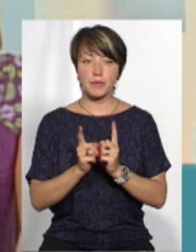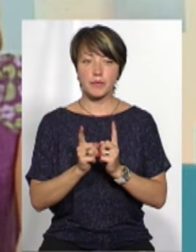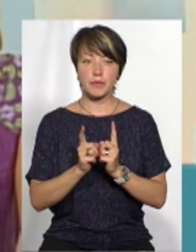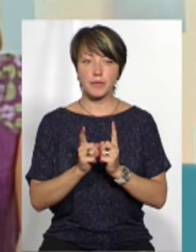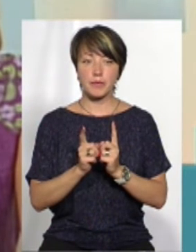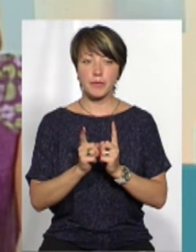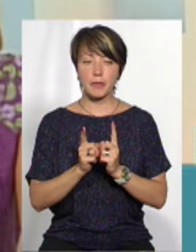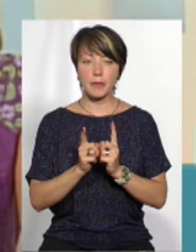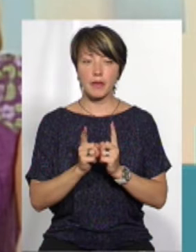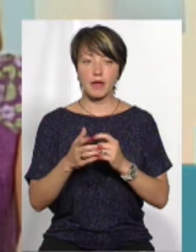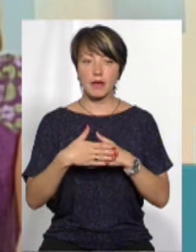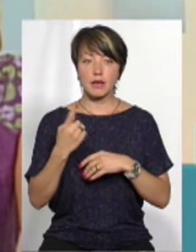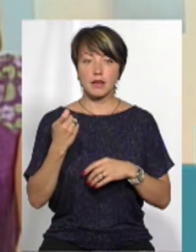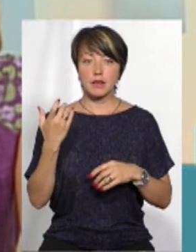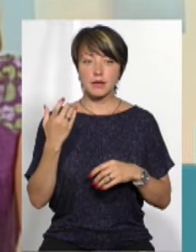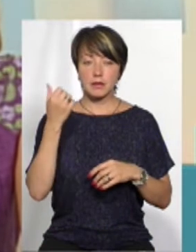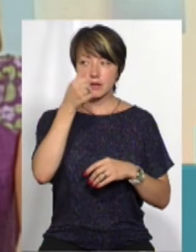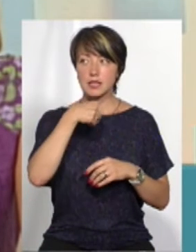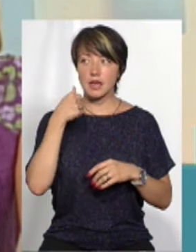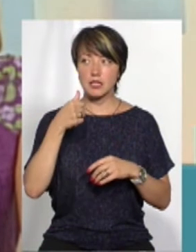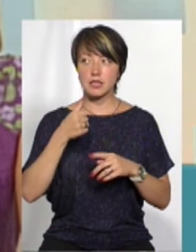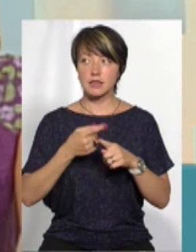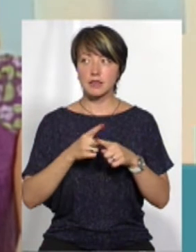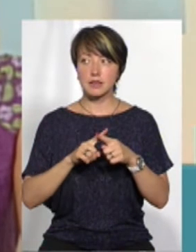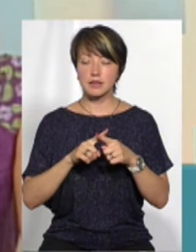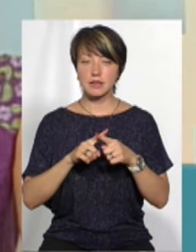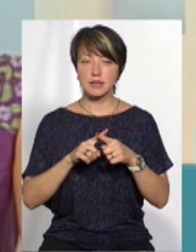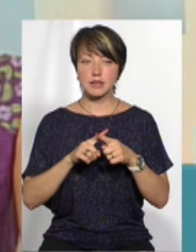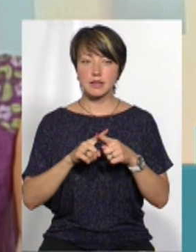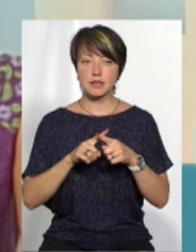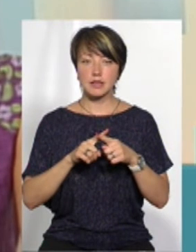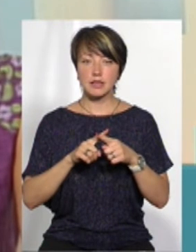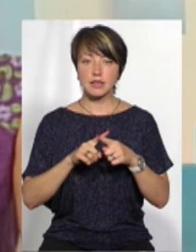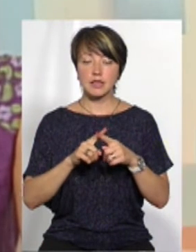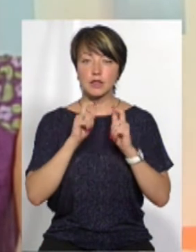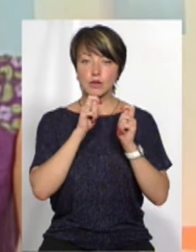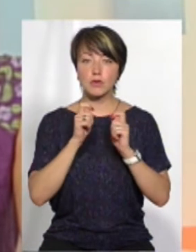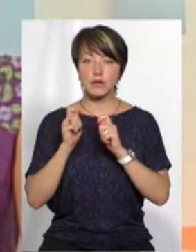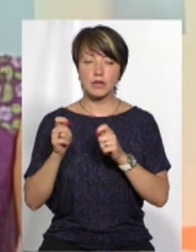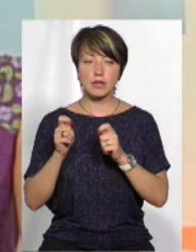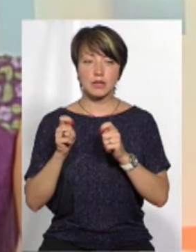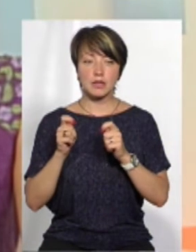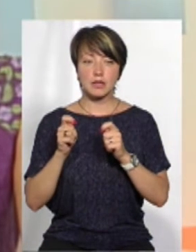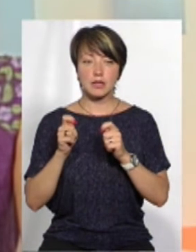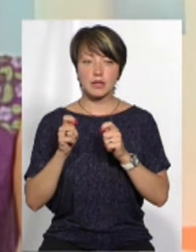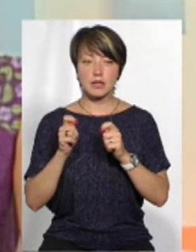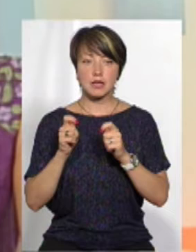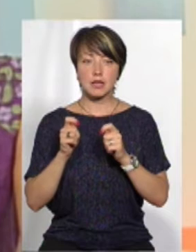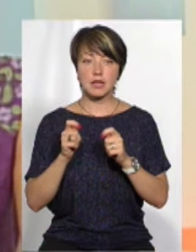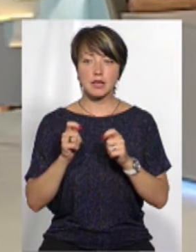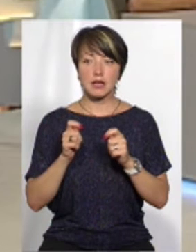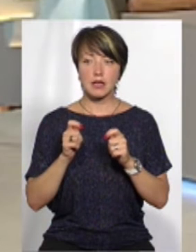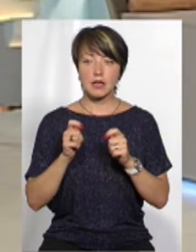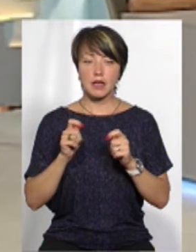розщепляються близько 100 років, то ми хотіли якось їх використовувати цікаво, на якісь сувеніри чи нам ще якось. Але сувеніри з